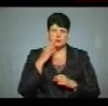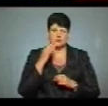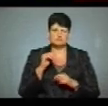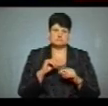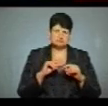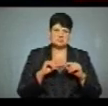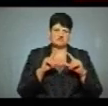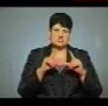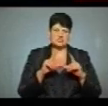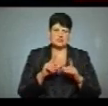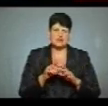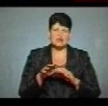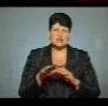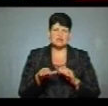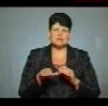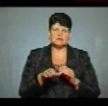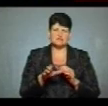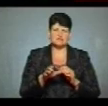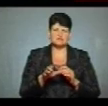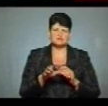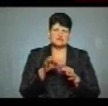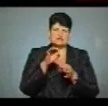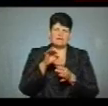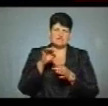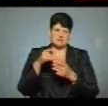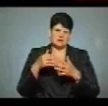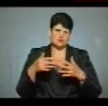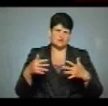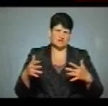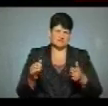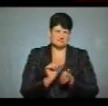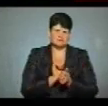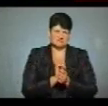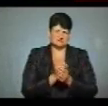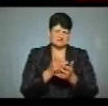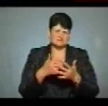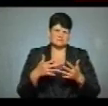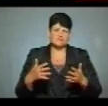підвищений рівень твердого залишку, завислих речовин і